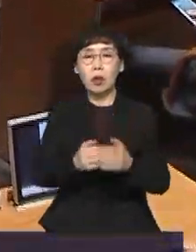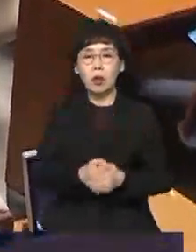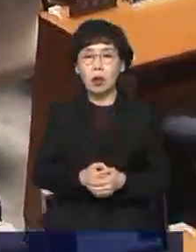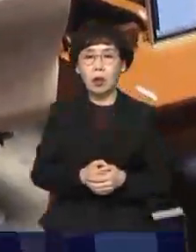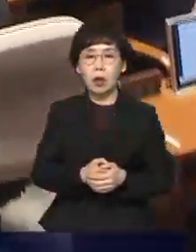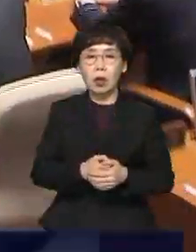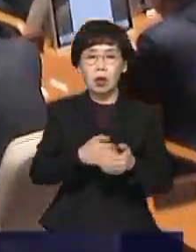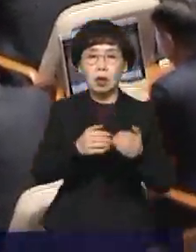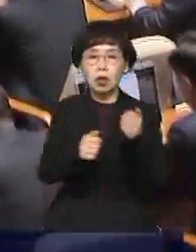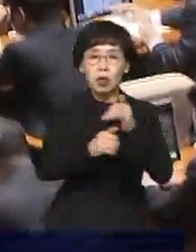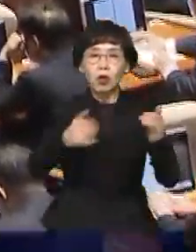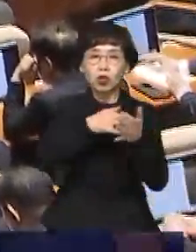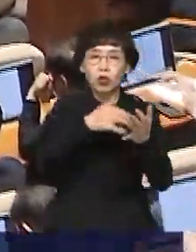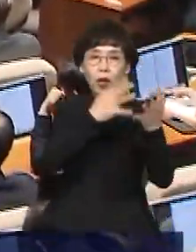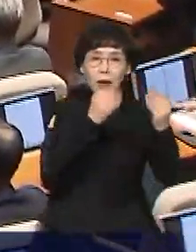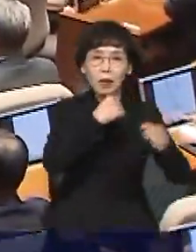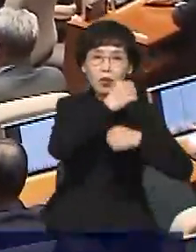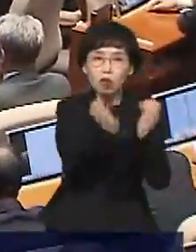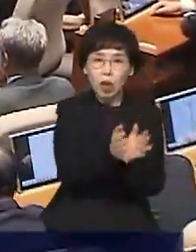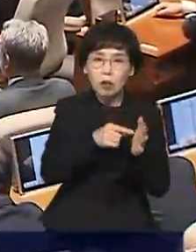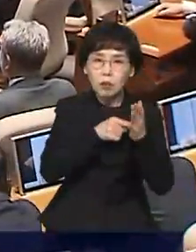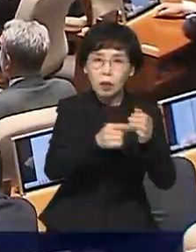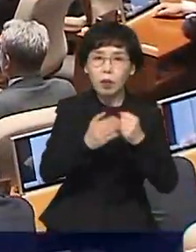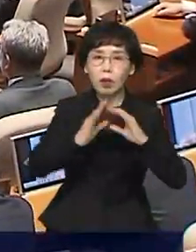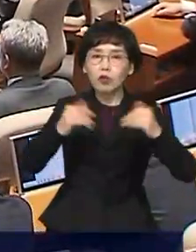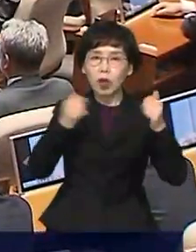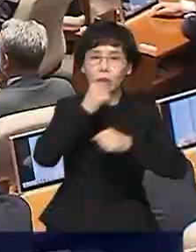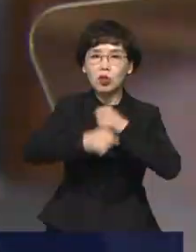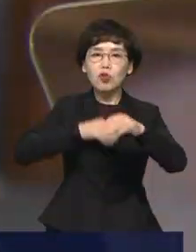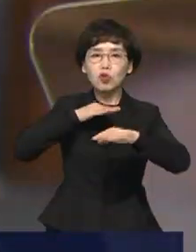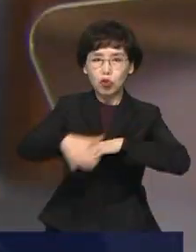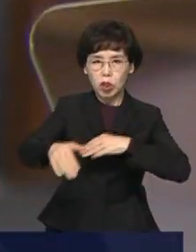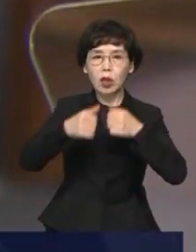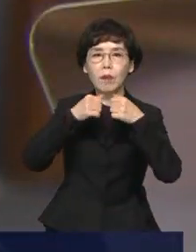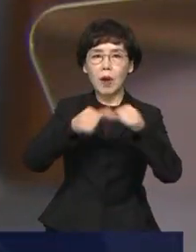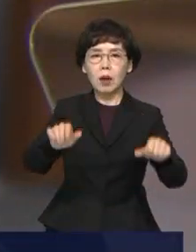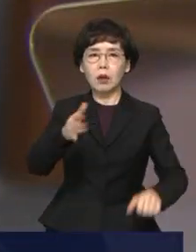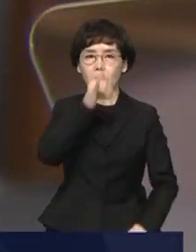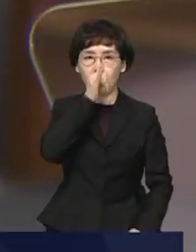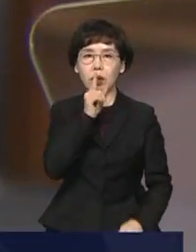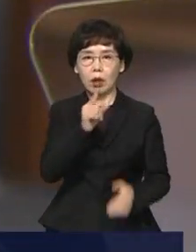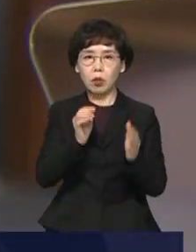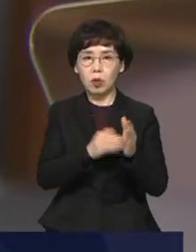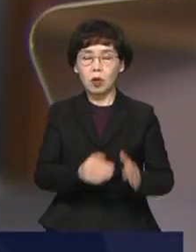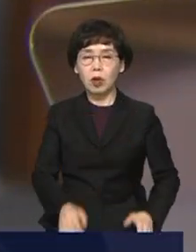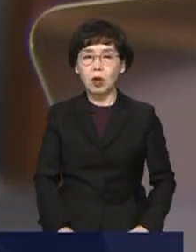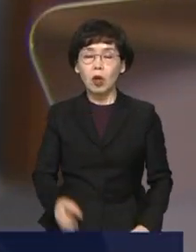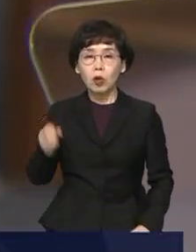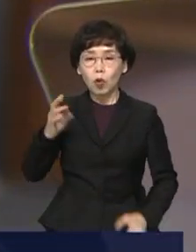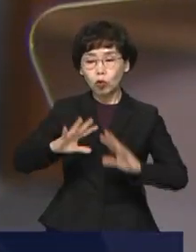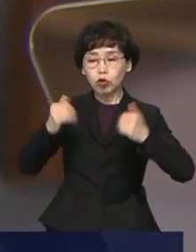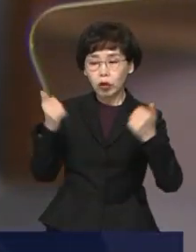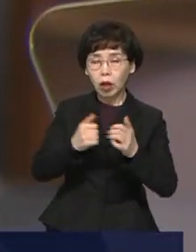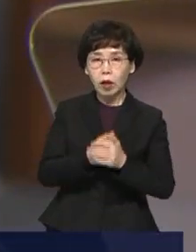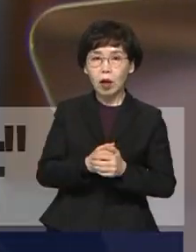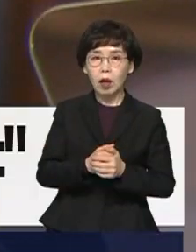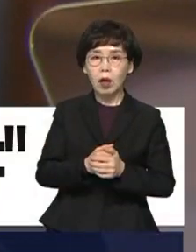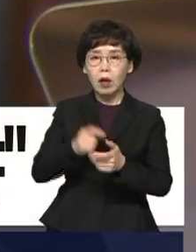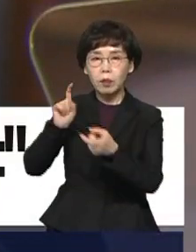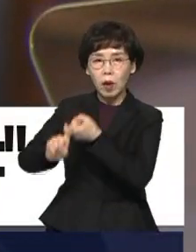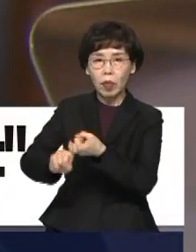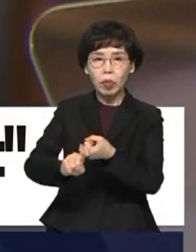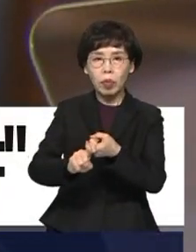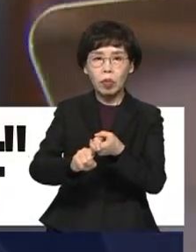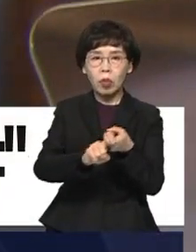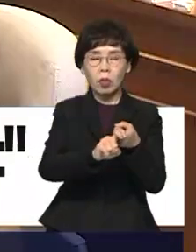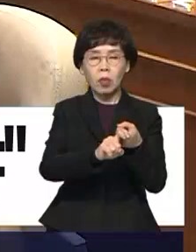다수석을 차지한 민주당 일방 독주에 의회 민주주의가 파괴되고 있다고도 꼬집었습니다. 이어 국회가 진영 정치와